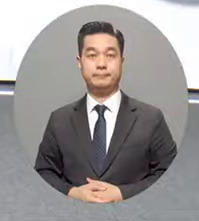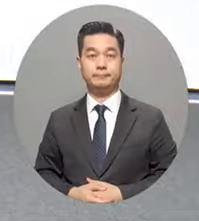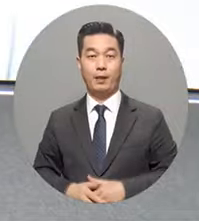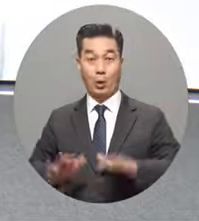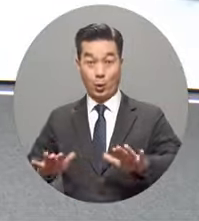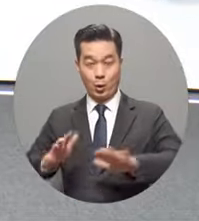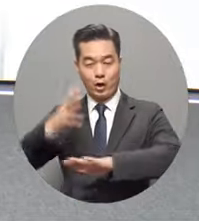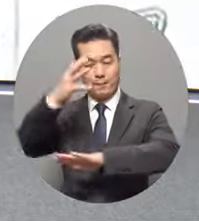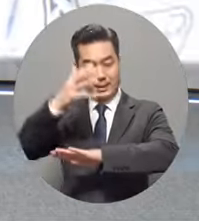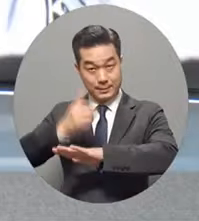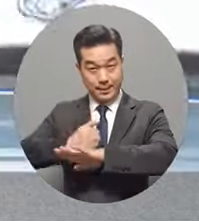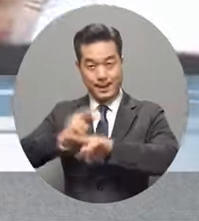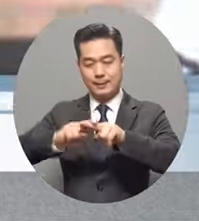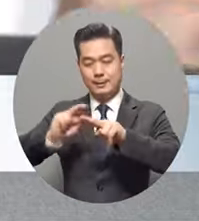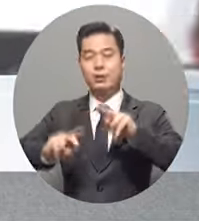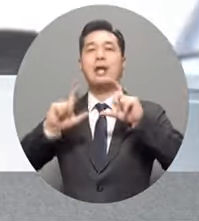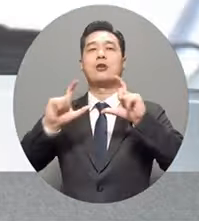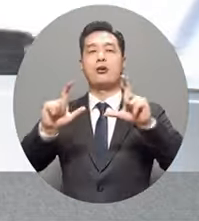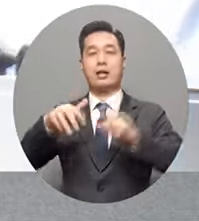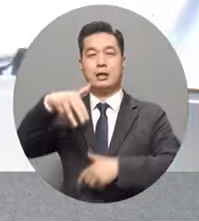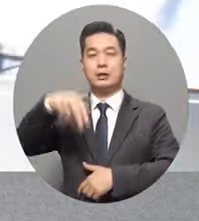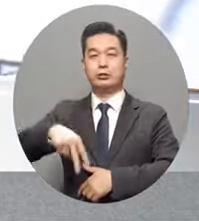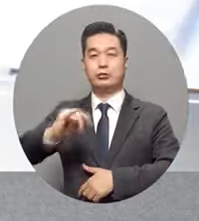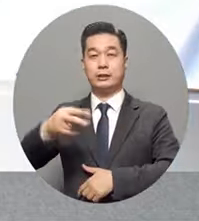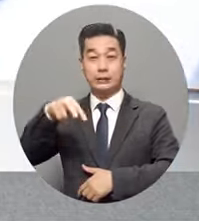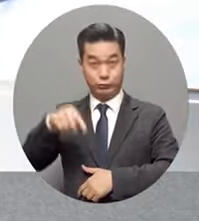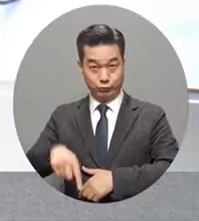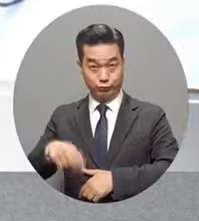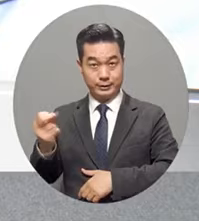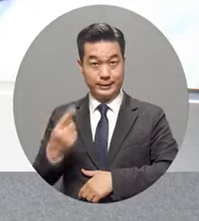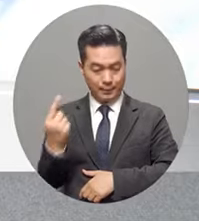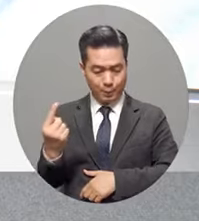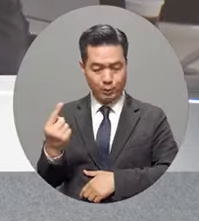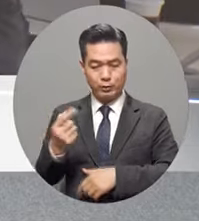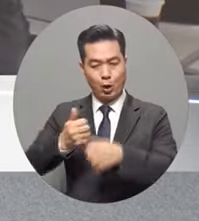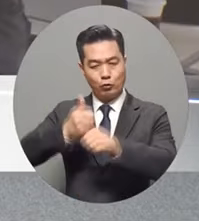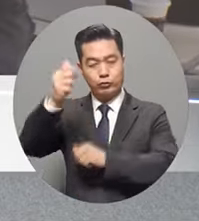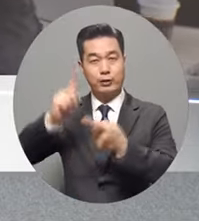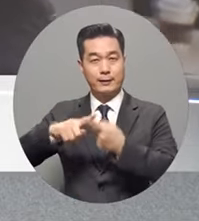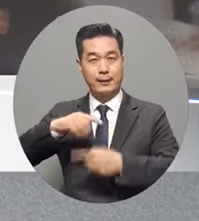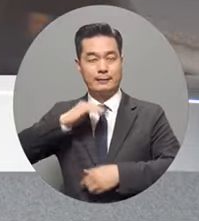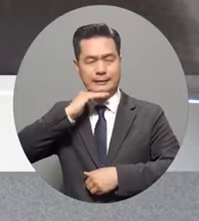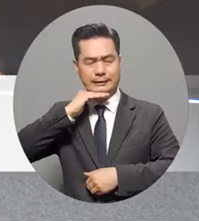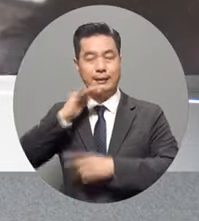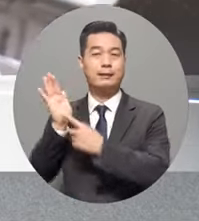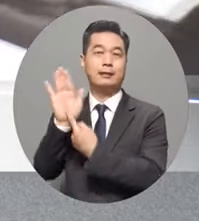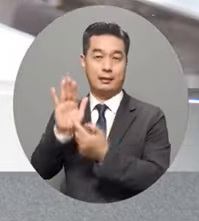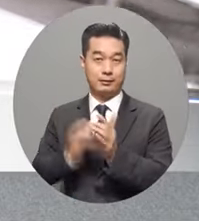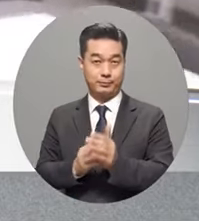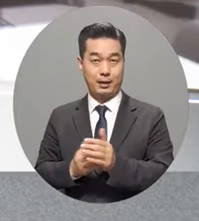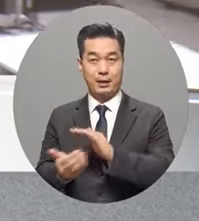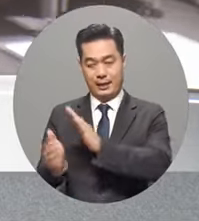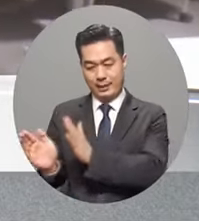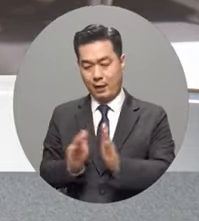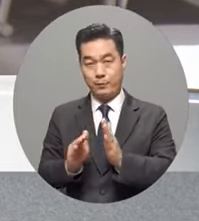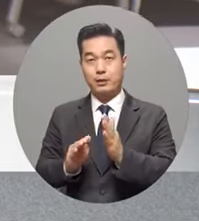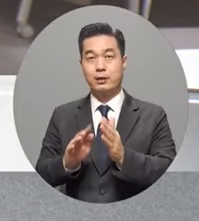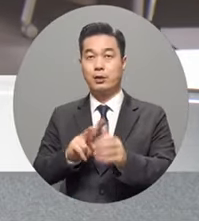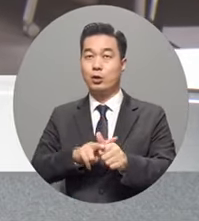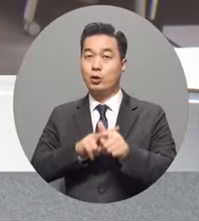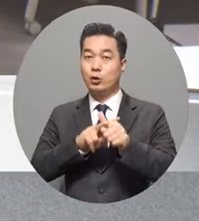올 시즌을 끝으로 은퇴를 선언한 추신수 선수가 다시 한번 우승에 대한 욕심을 드러냈습니다. 예비 후배